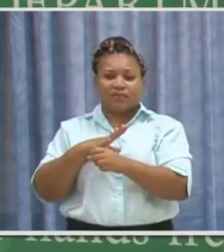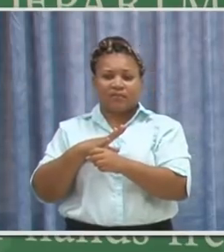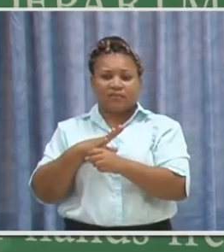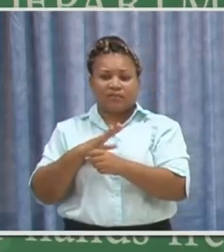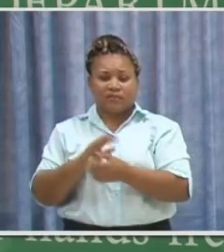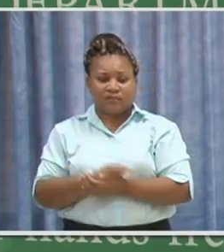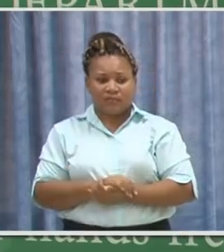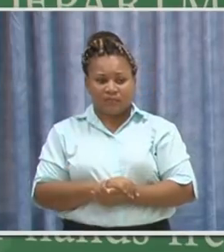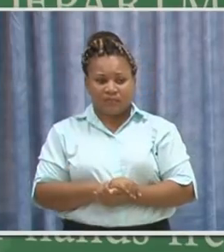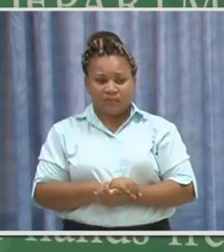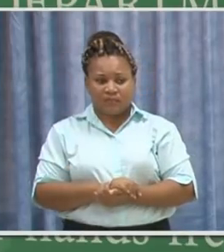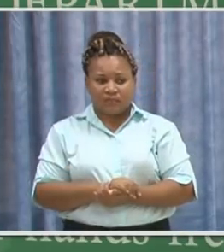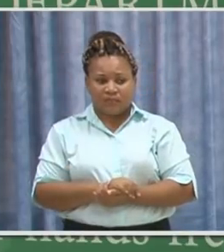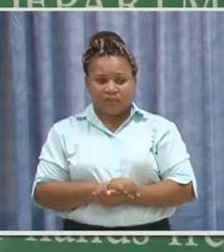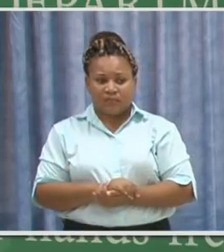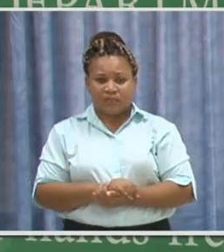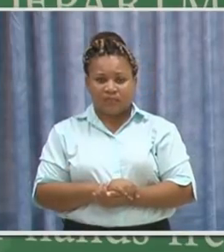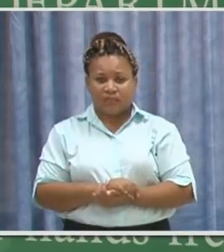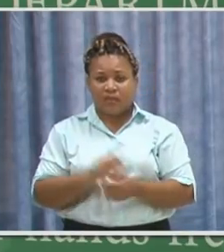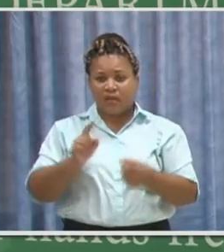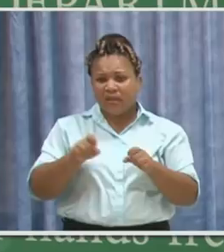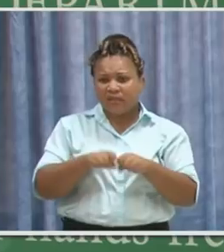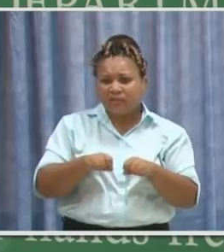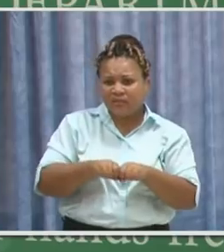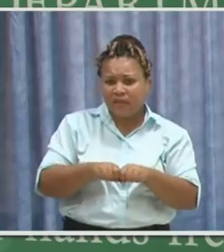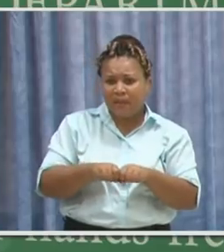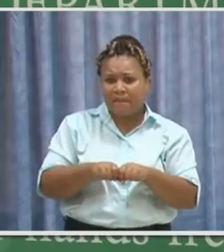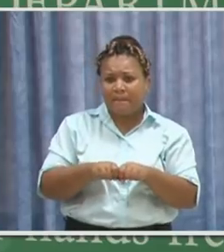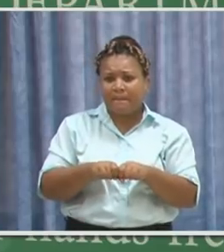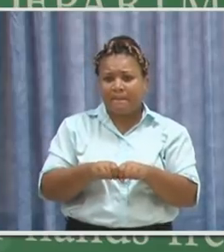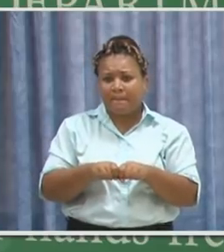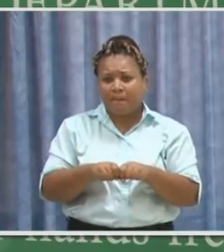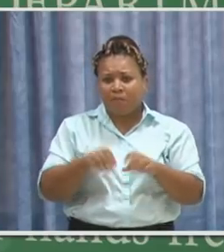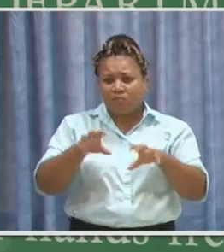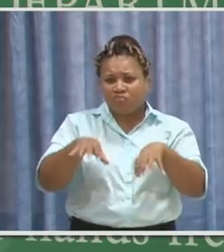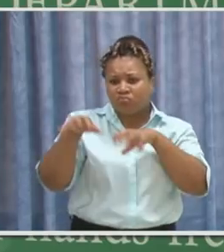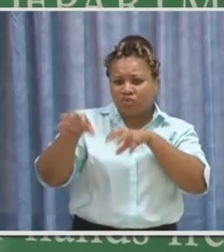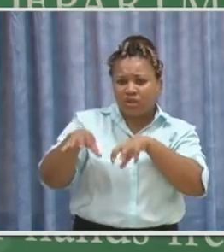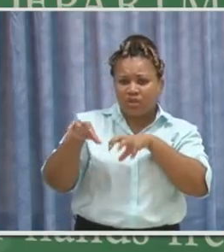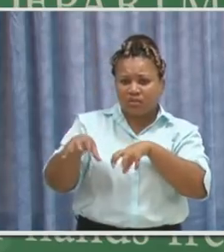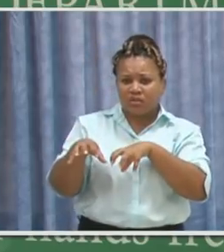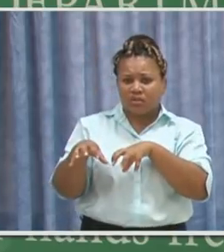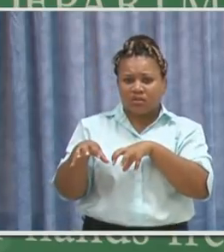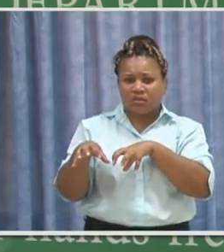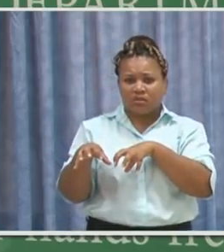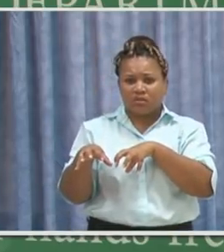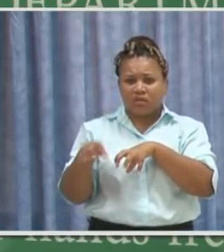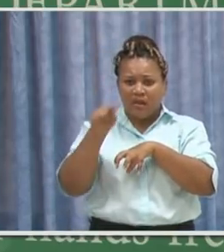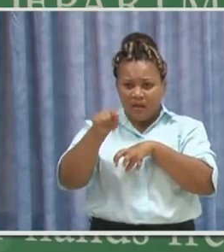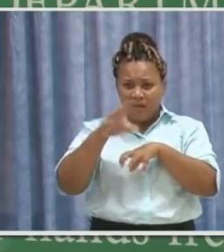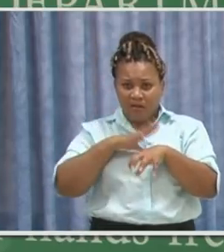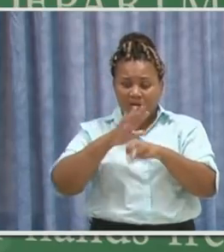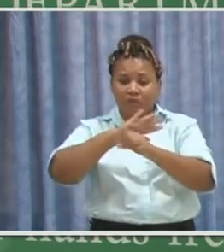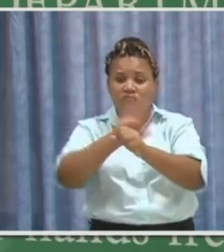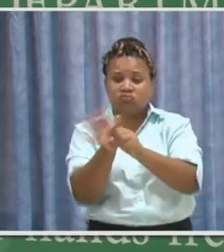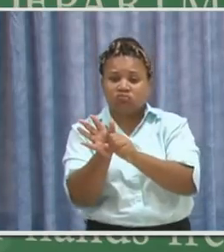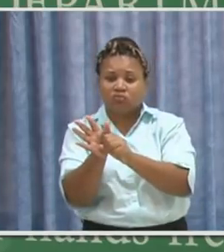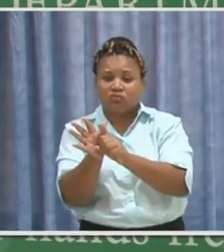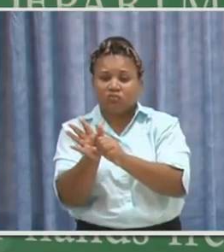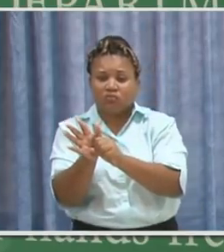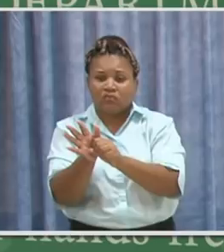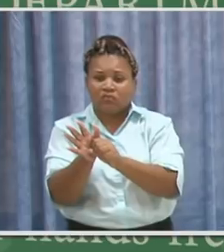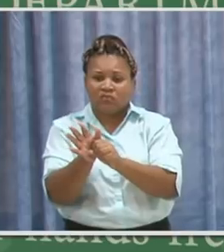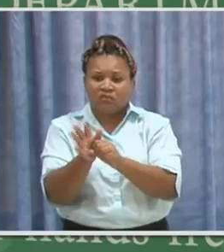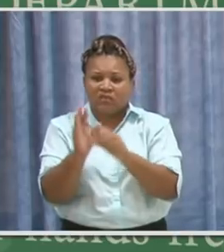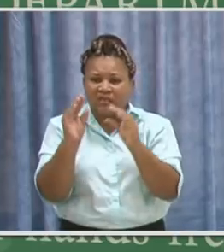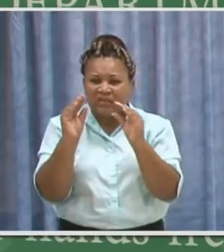Zealand by mai vers la fin mai pour presque en tout cas sur le bas contrôle mais si mon côté l'Europe il faut un petit peu plus les temps